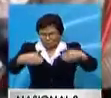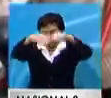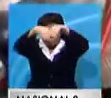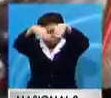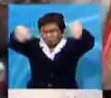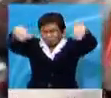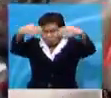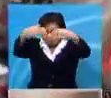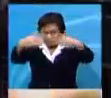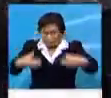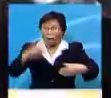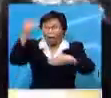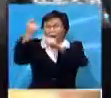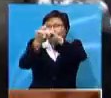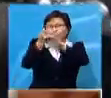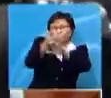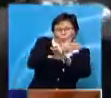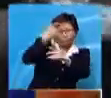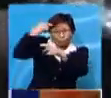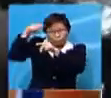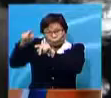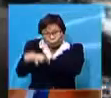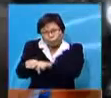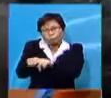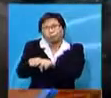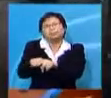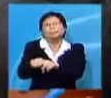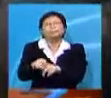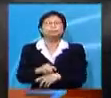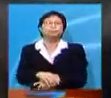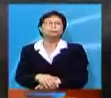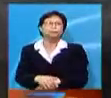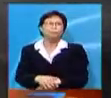akan dibina sebelum persetujuan bersama dicapai.